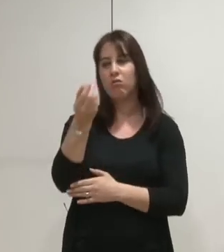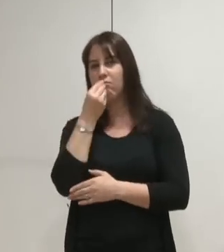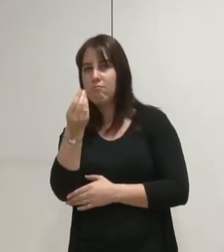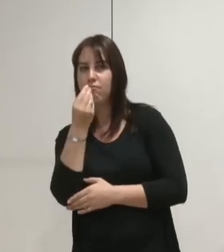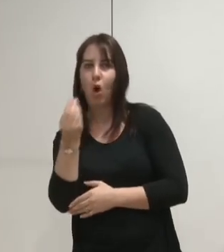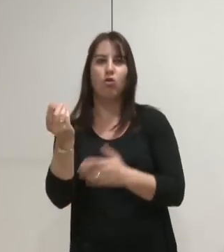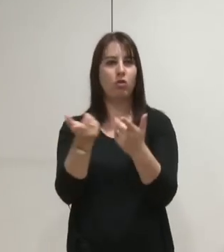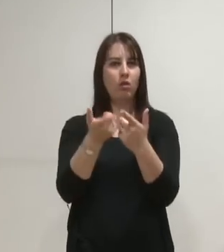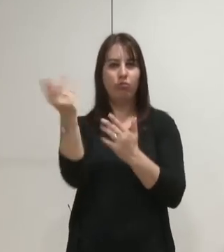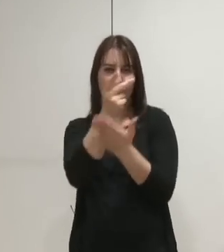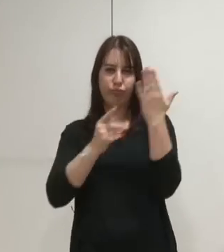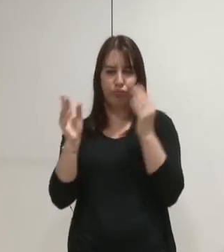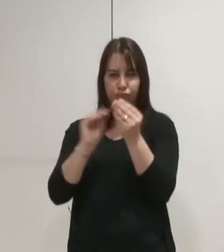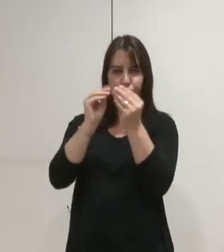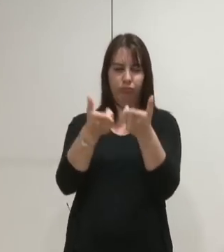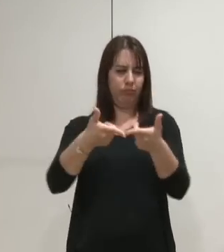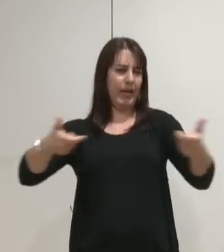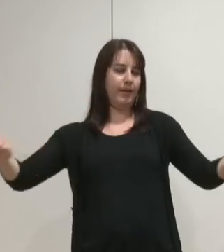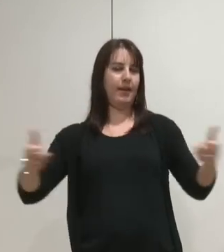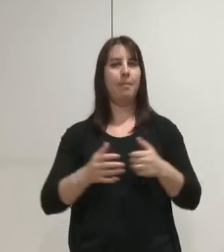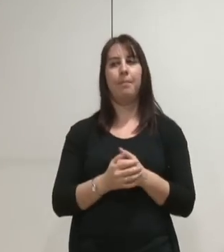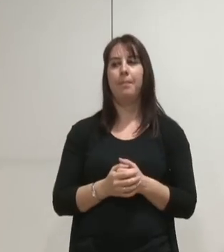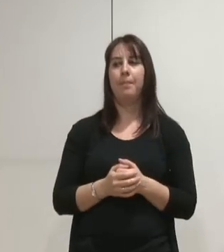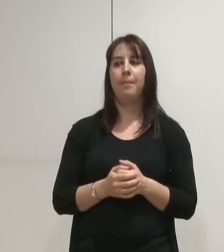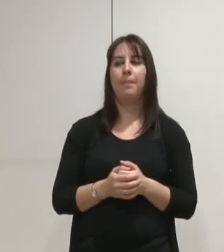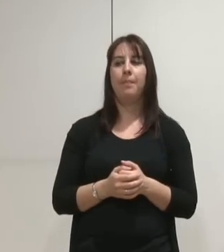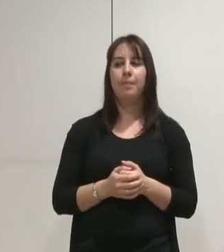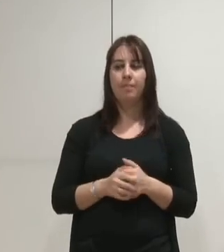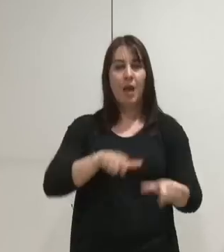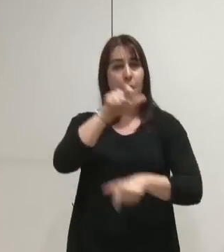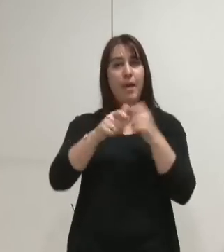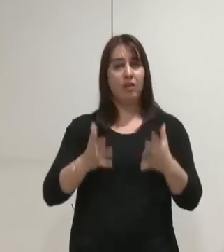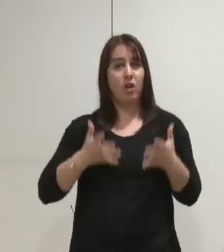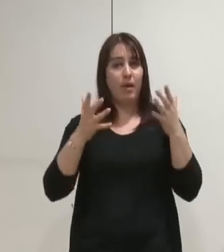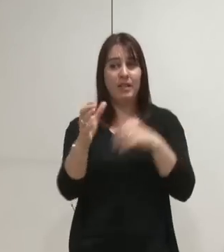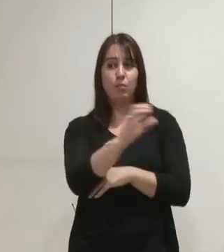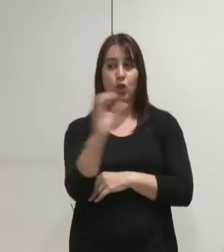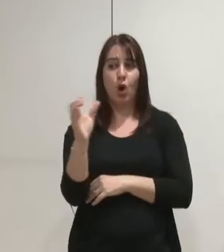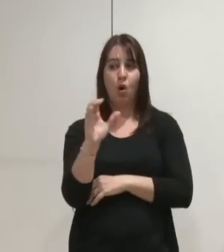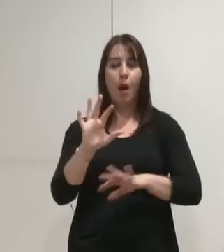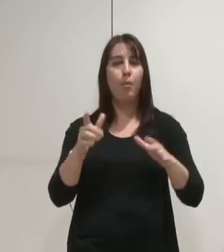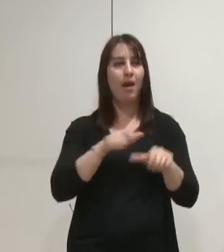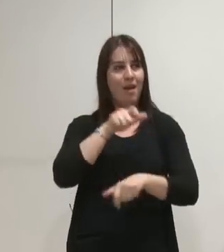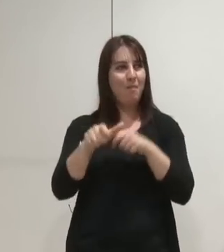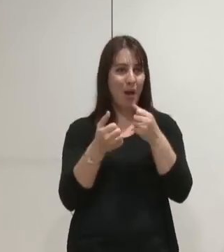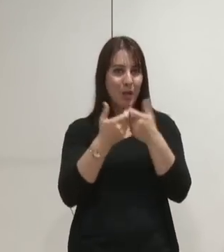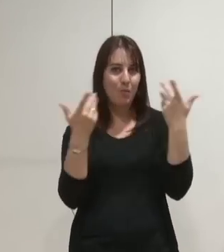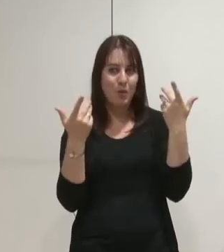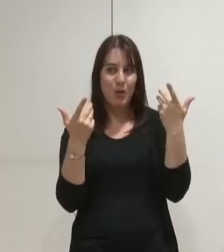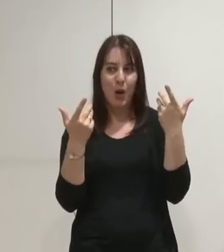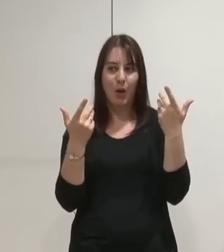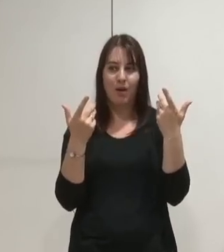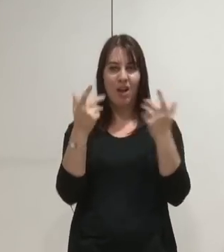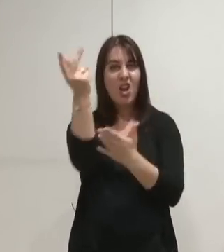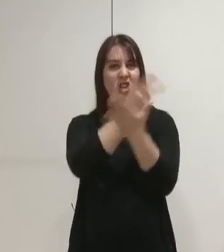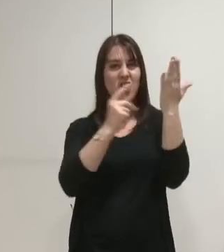et cetera l'organisation a intégré une centaine une centaine de participants on en retrouve plusieurs d'ailleurs qui sont euh évoqués sur le